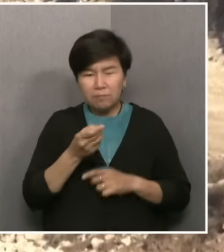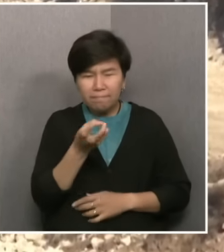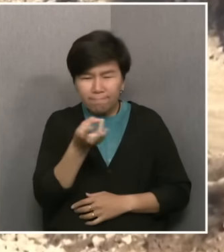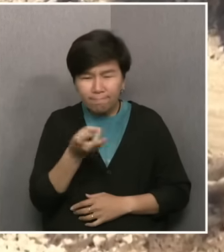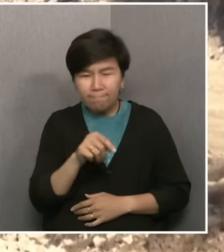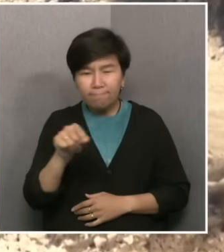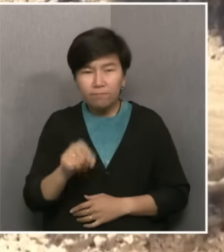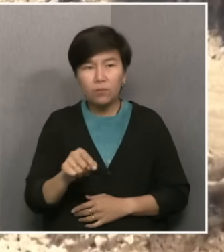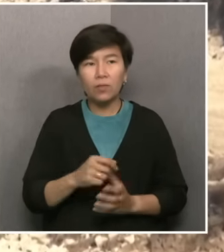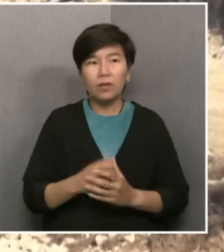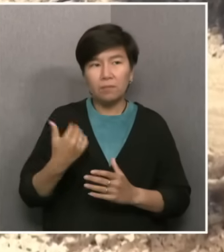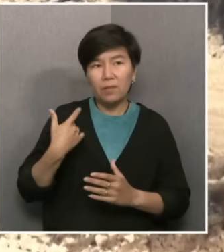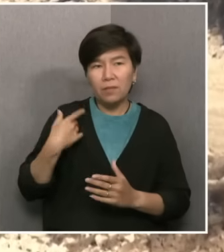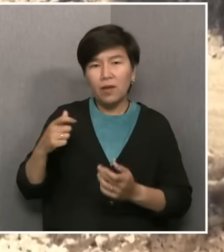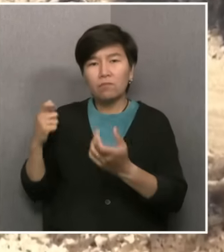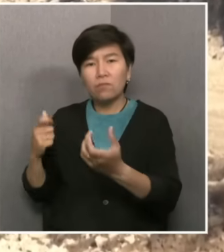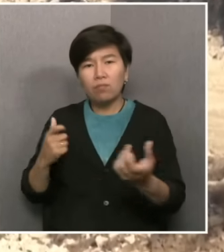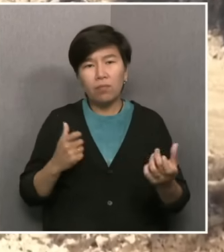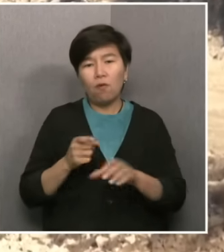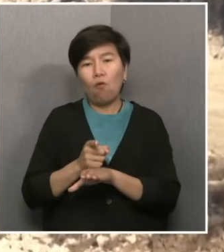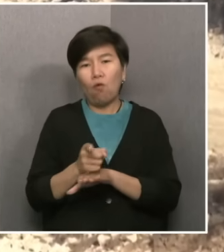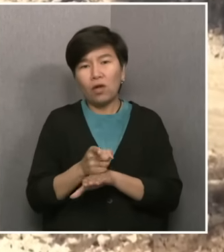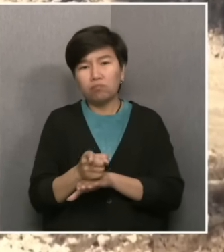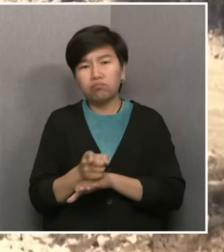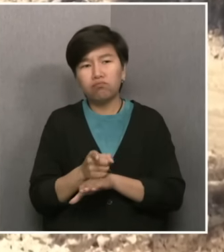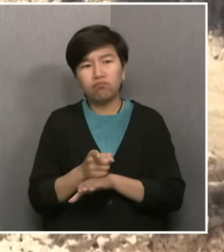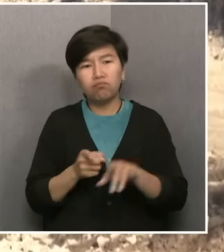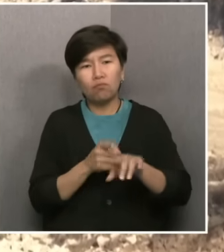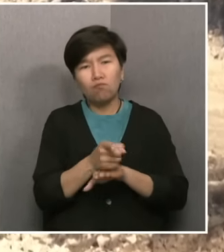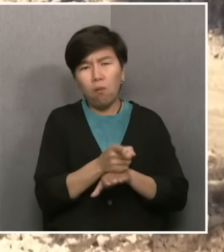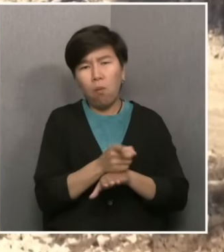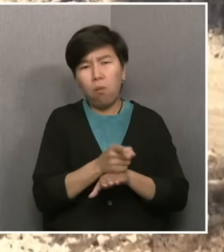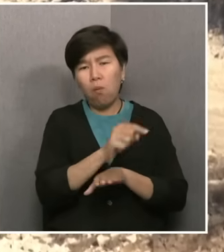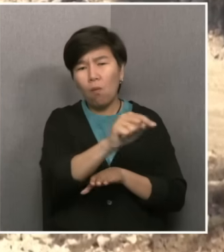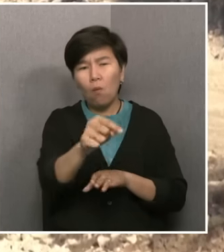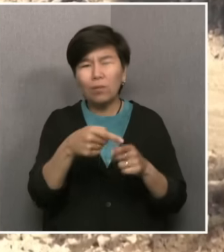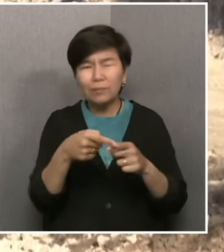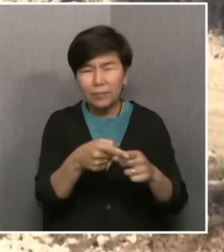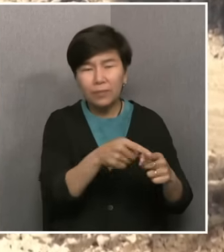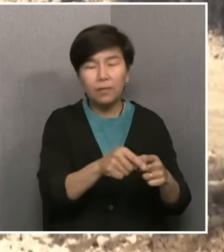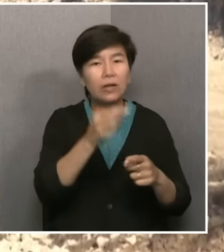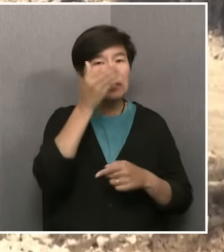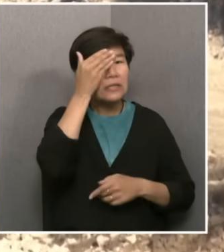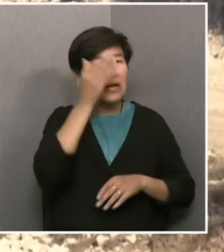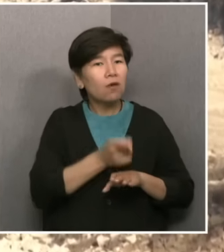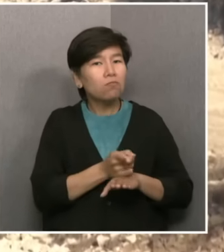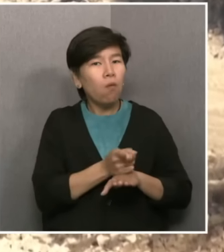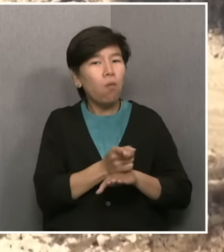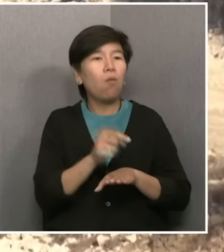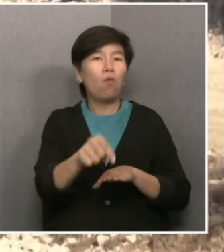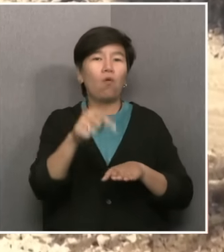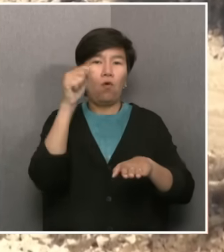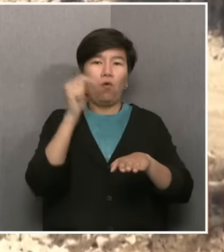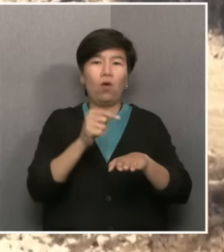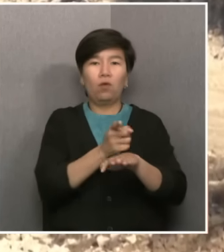ถูกสะเก็ดกระสุนที่ยิงมาจากรถถังของอิสราเอลโดยก่อนหน้านี้ทางกองทัพอิสราเอลแถลงว่ารถถังคันนึงของ